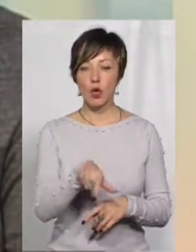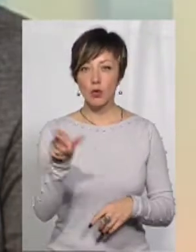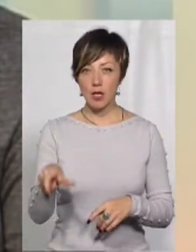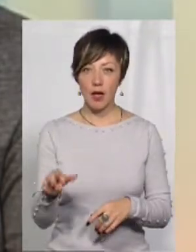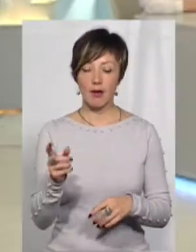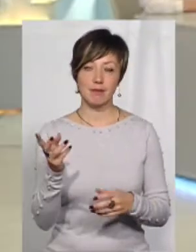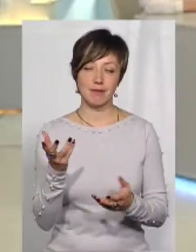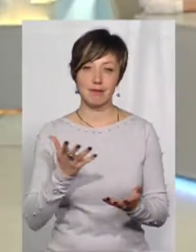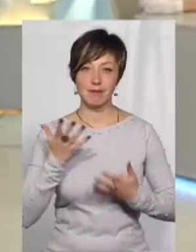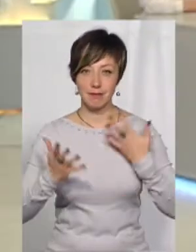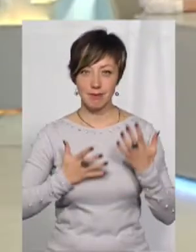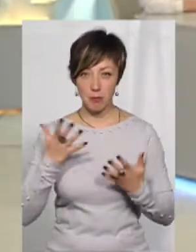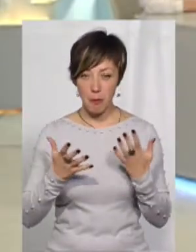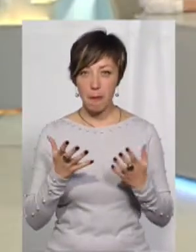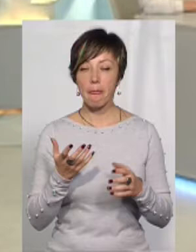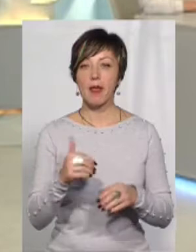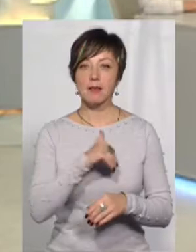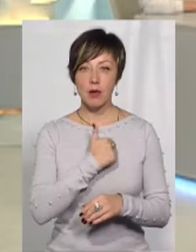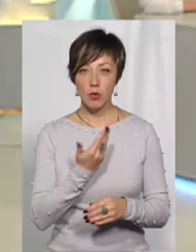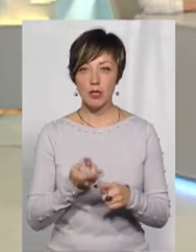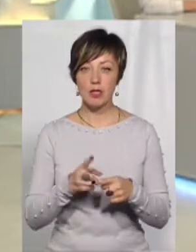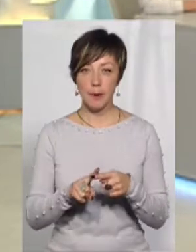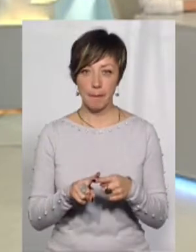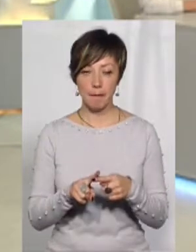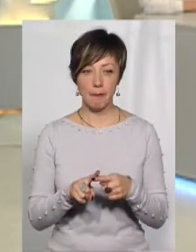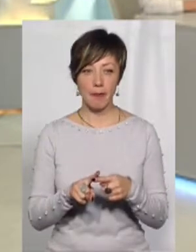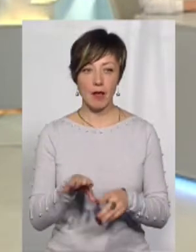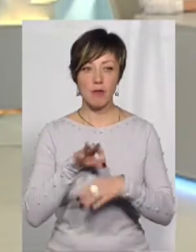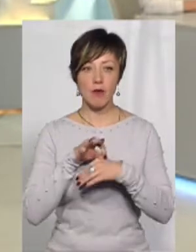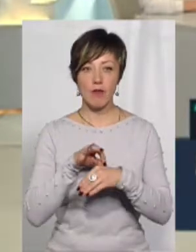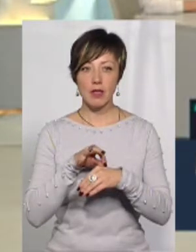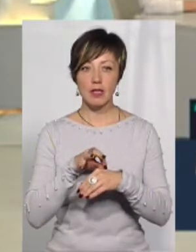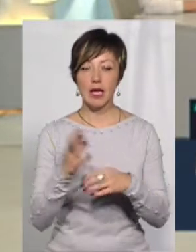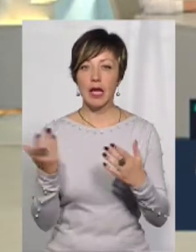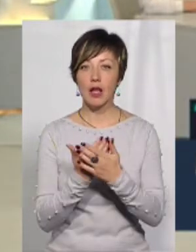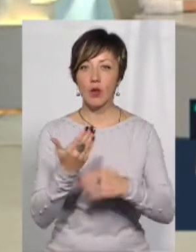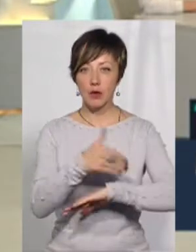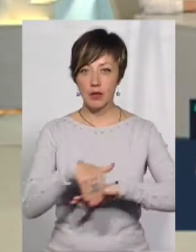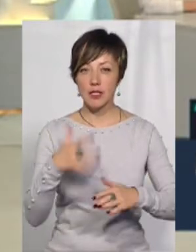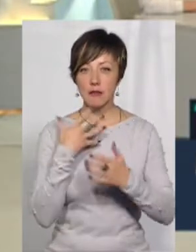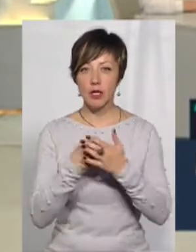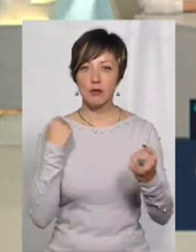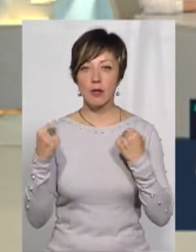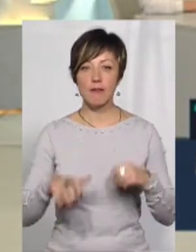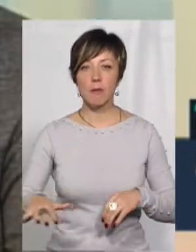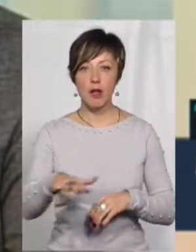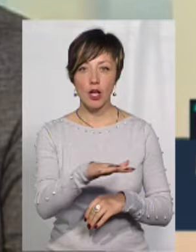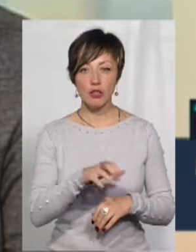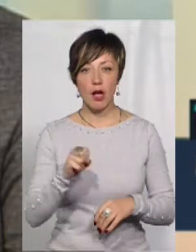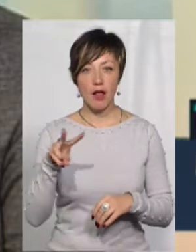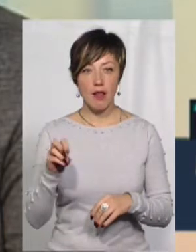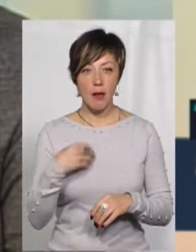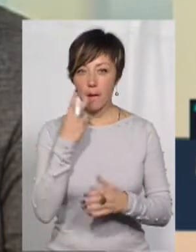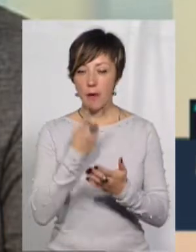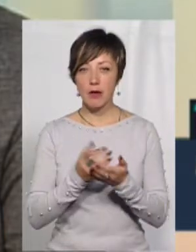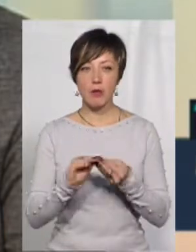в кого горять очі. Вони захотіли провести кіно під відкритим небом, якісь свої спортивні майданчики. Але